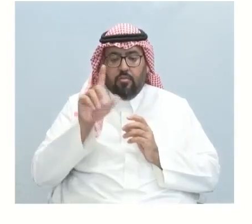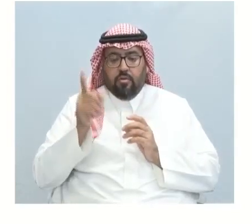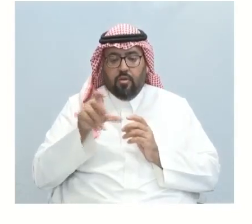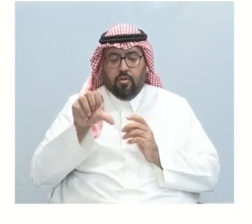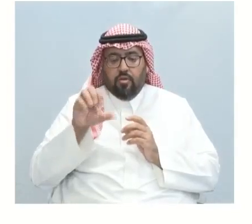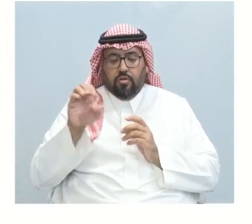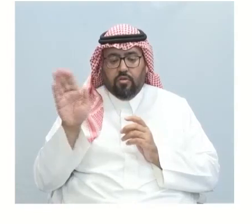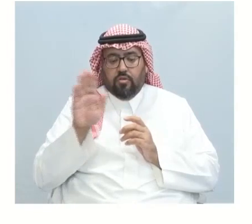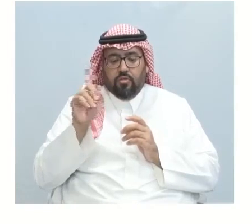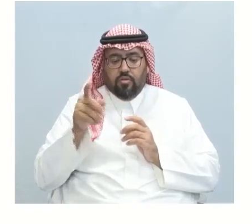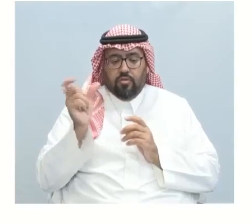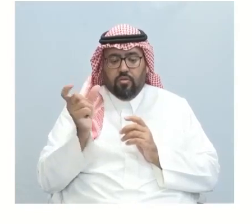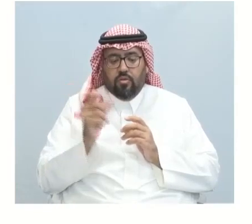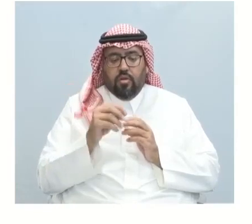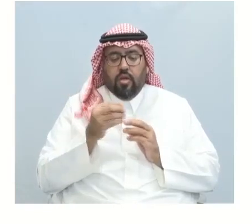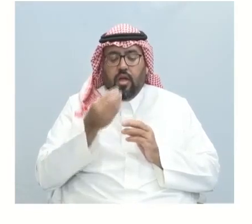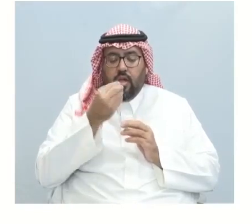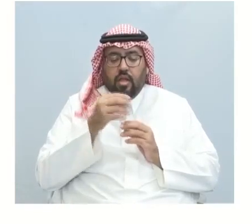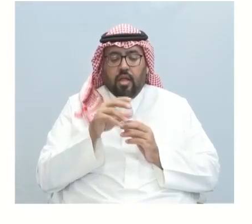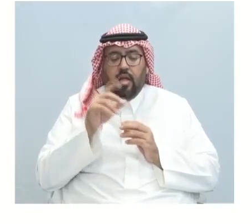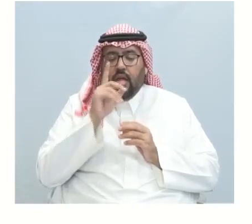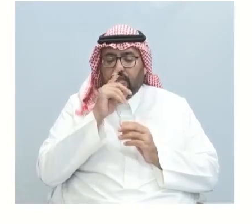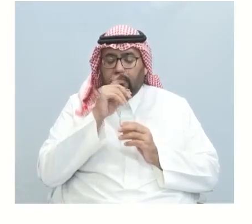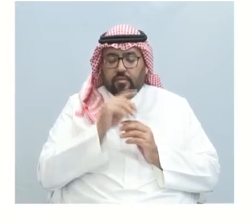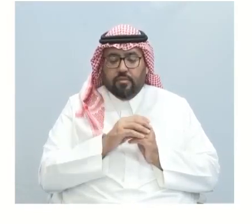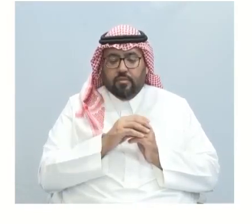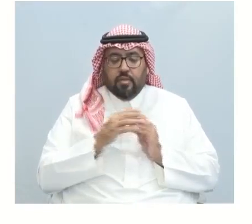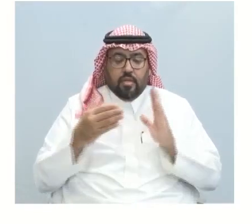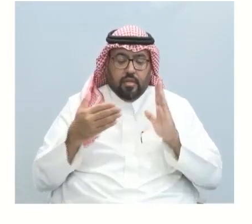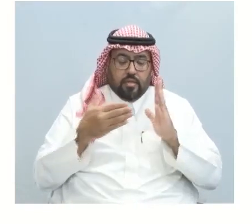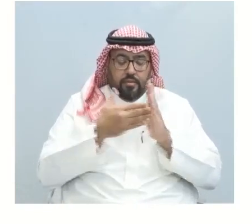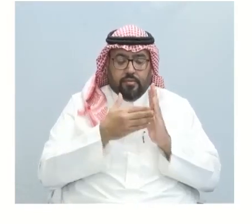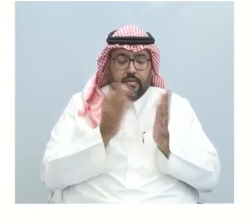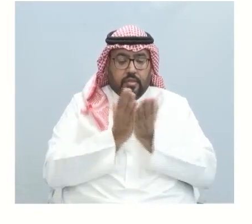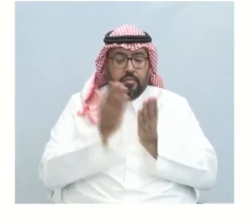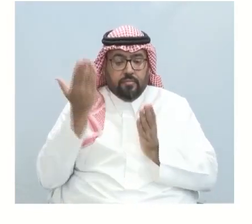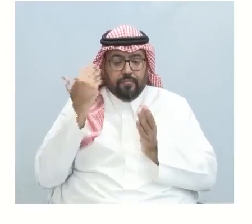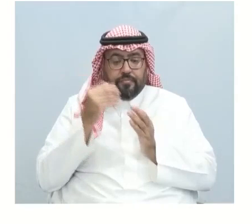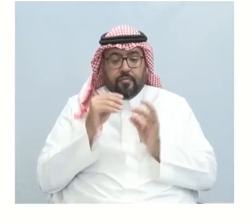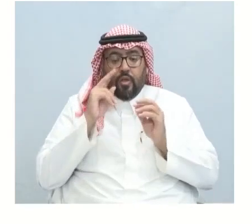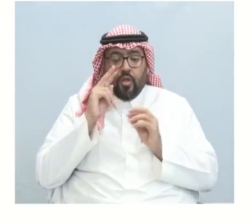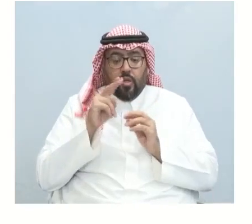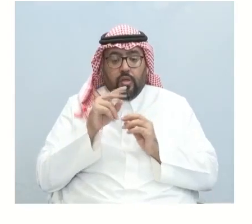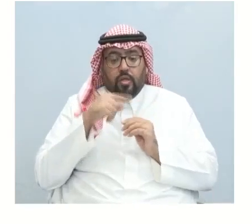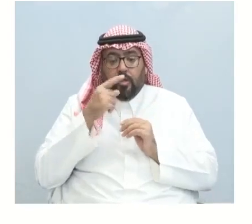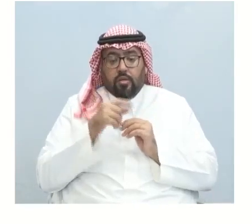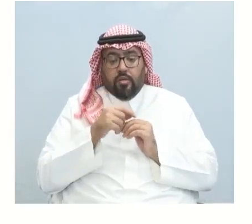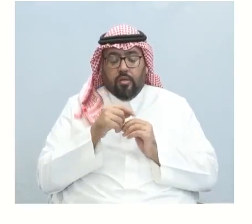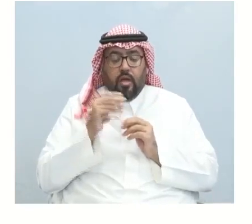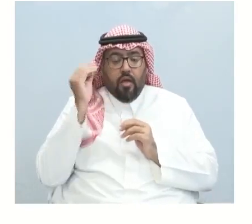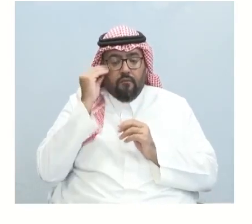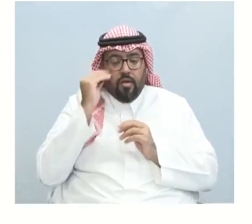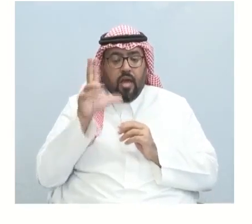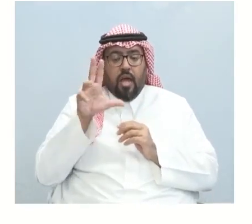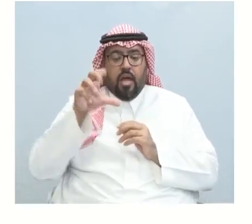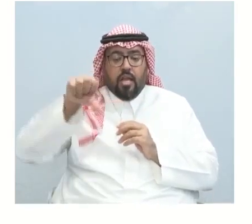الذي يغذي هذا الجسم الاصفر انتهينا في درس سنا الماضي عندما استعرضنا وذكرنا او عرفنا